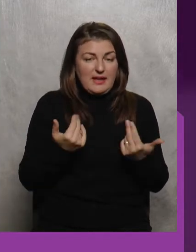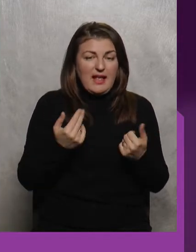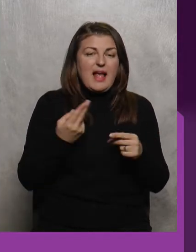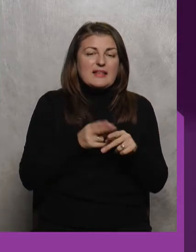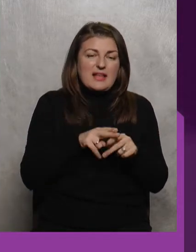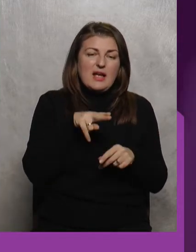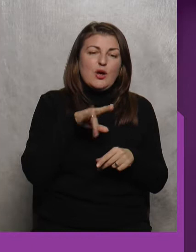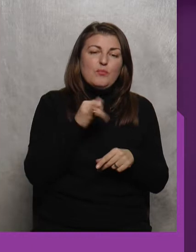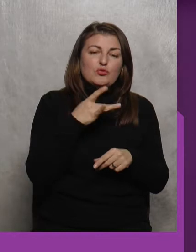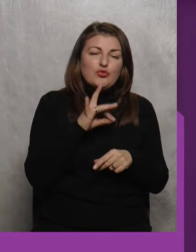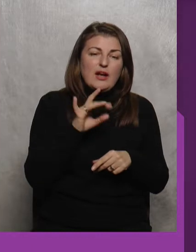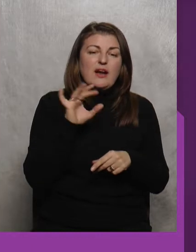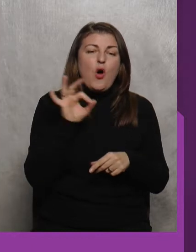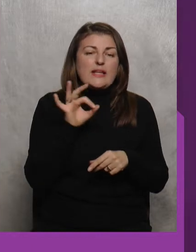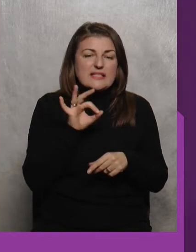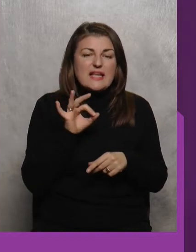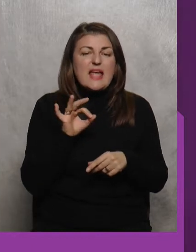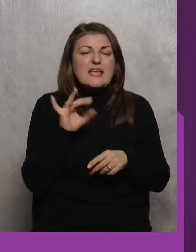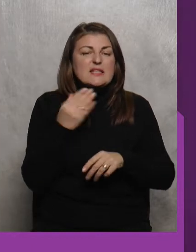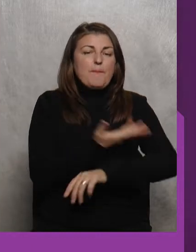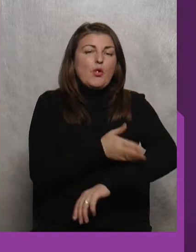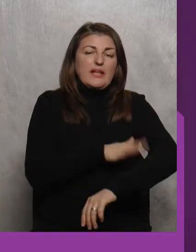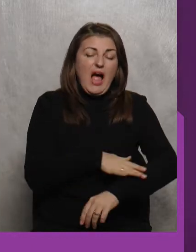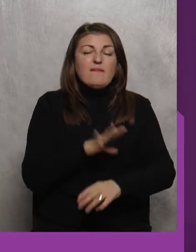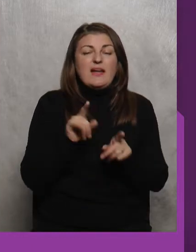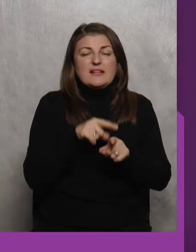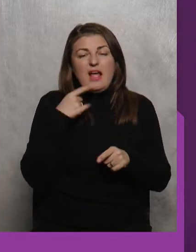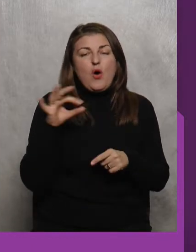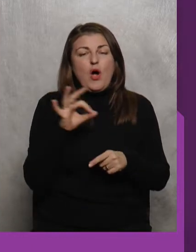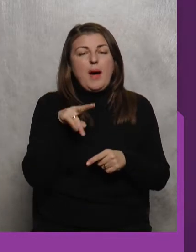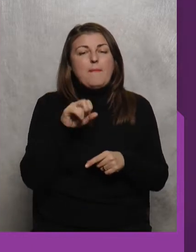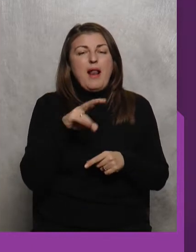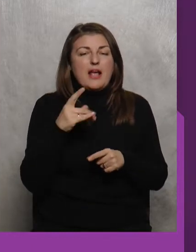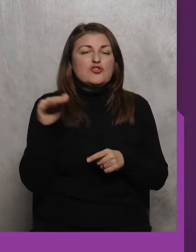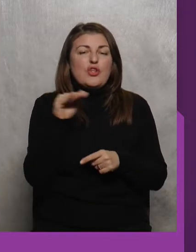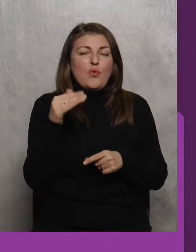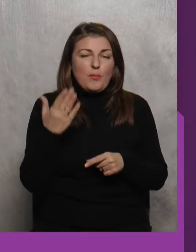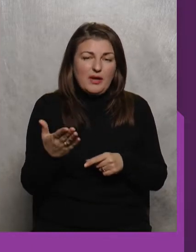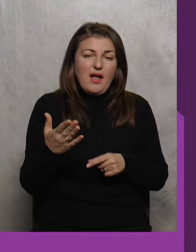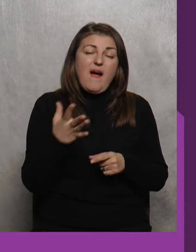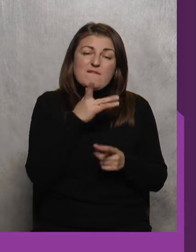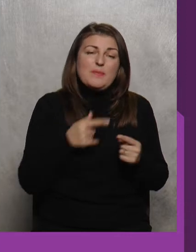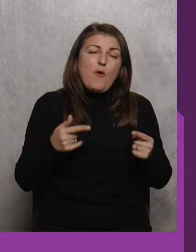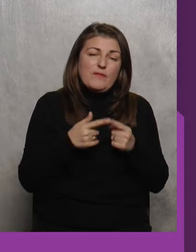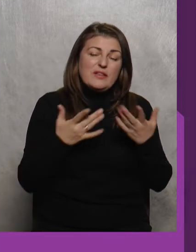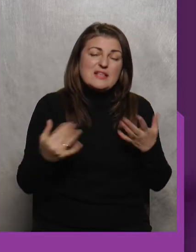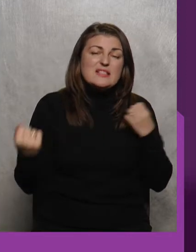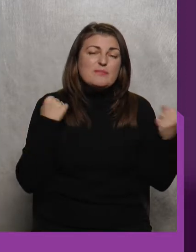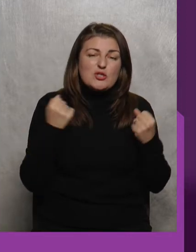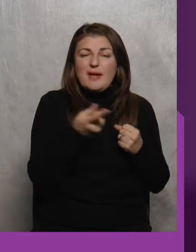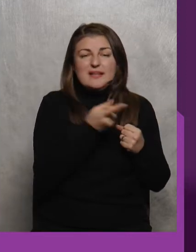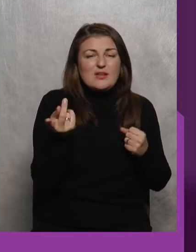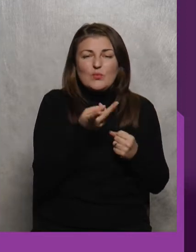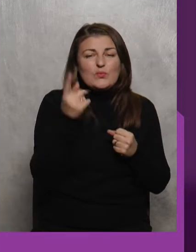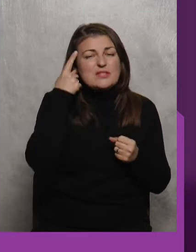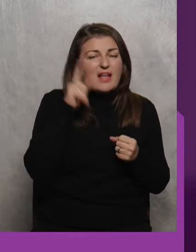Пушкар Олексій зліва з Полтави і, як я сказав, Олександр Палєха з Житомирщини. Ну, відповідно, спортсмени знають